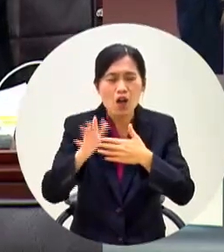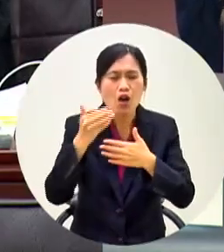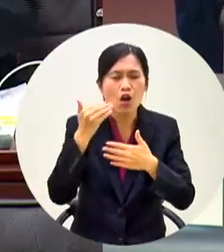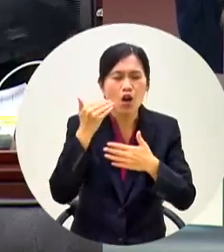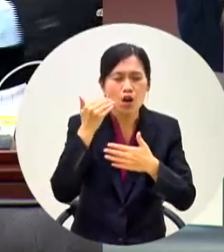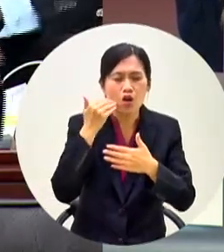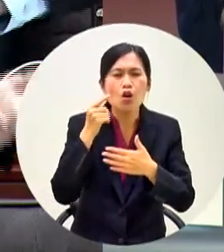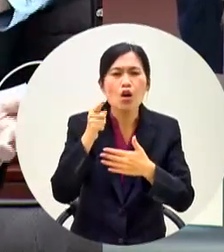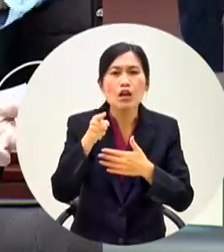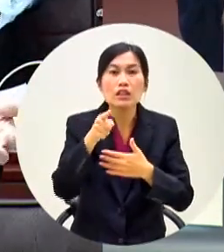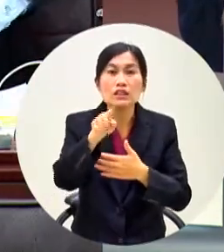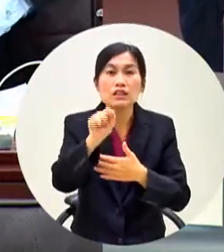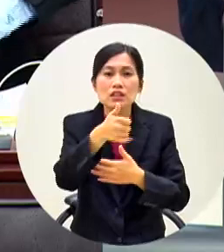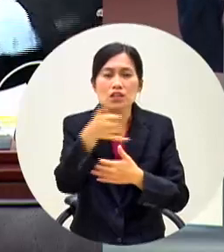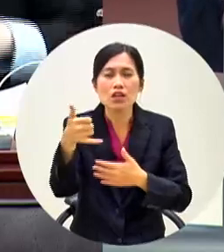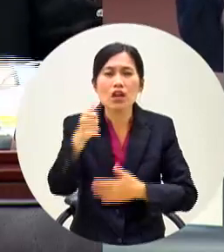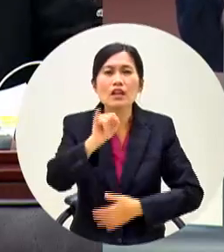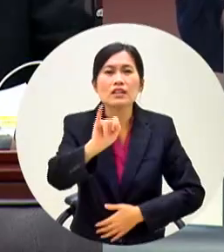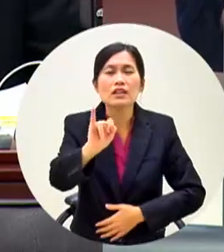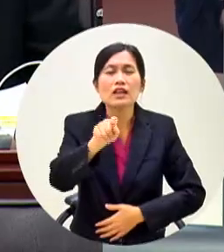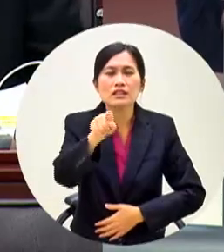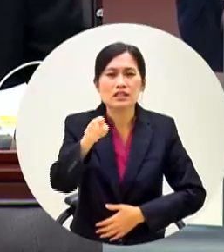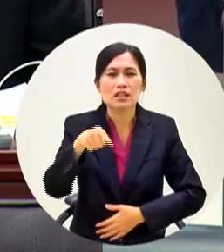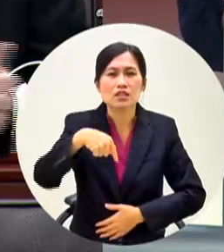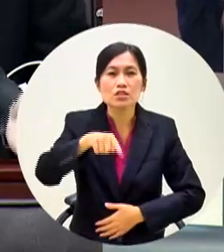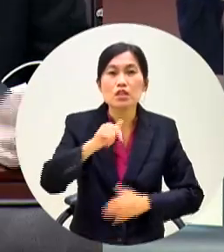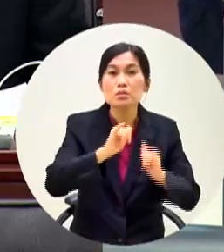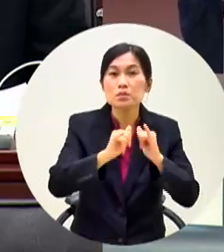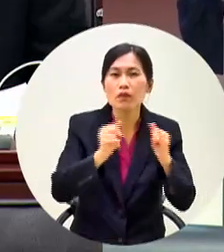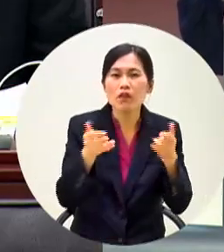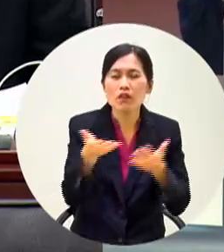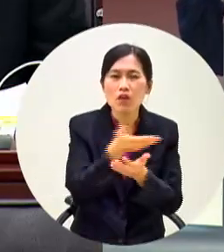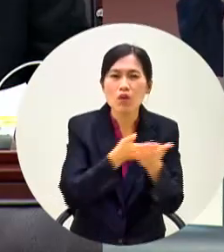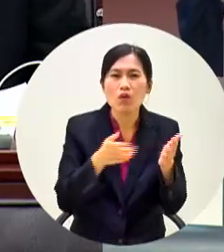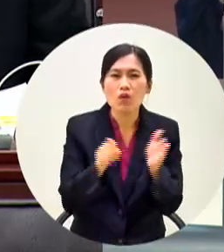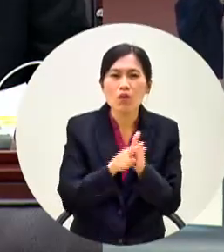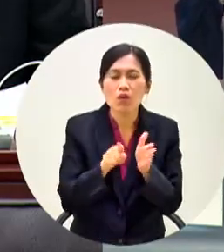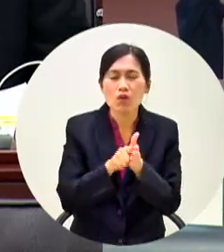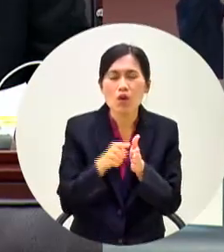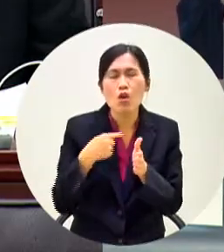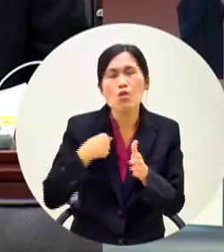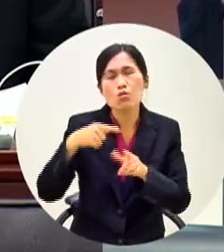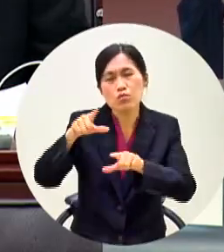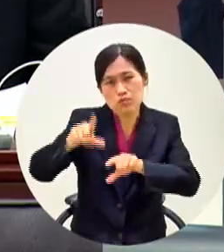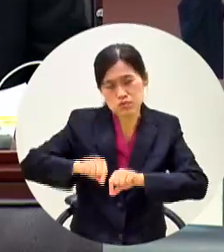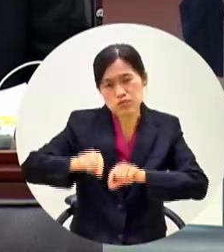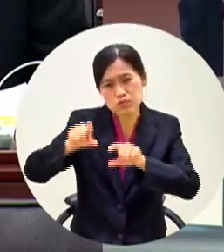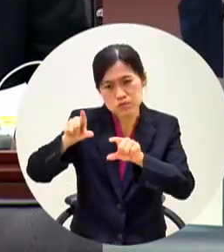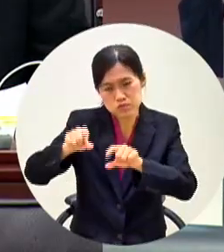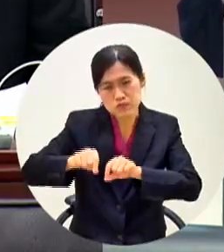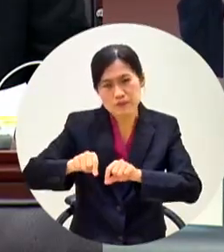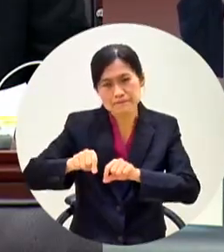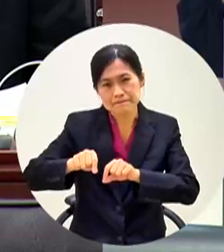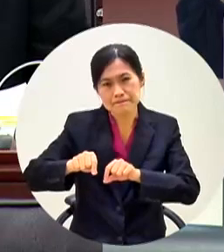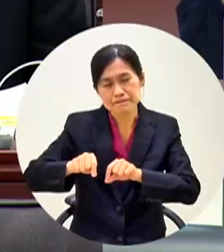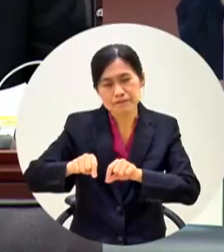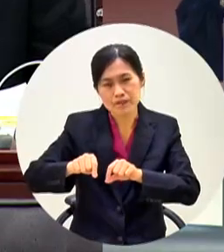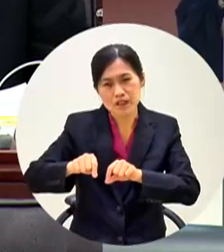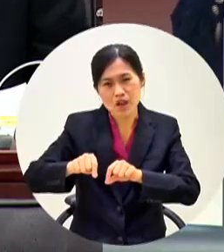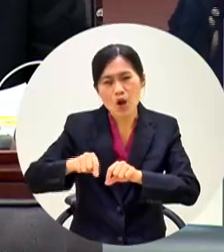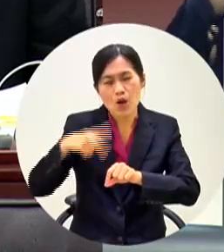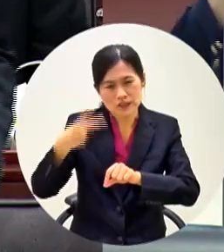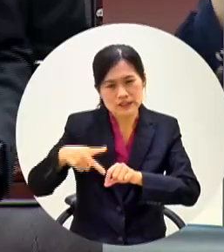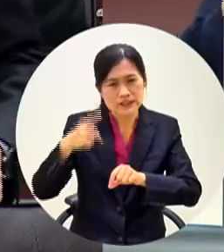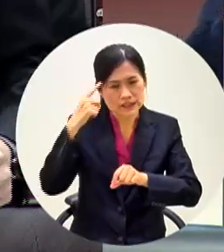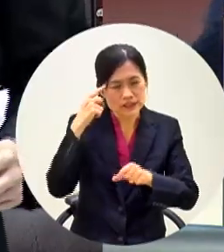分啊，那这个我们必须按照相关的这个专案的执行的计划内容，我们再来做考量， 是 好不好？ 市